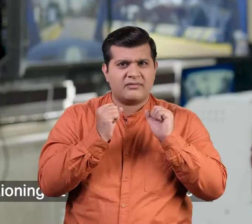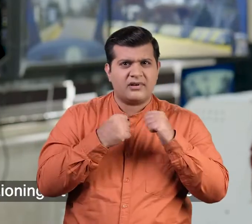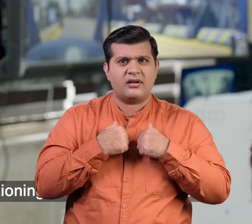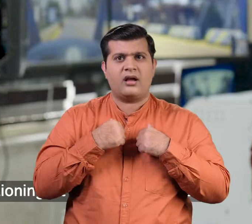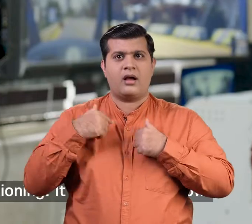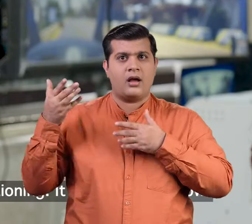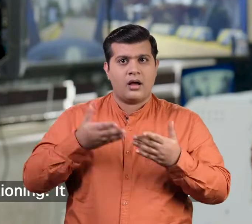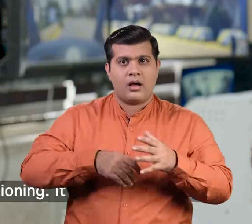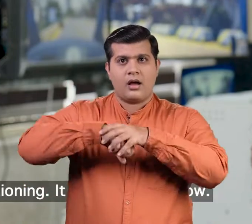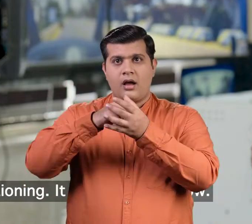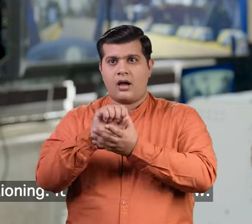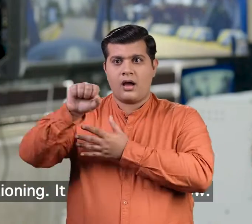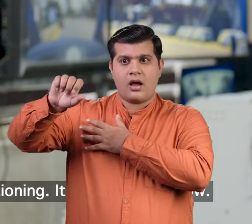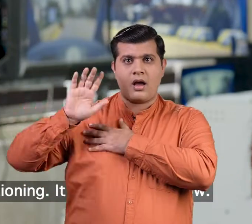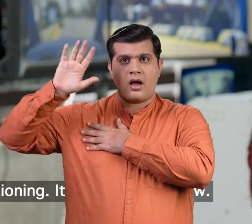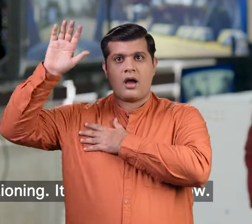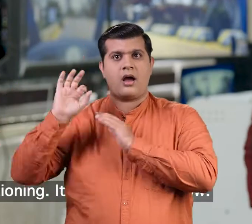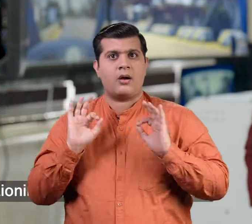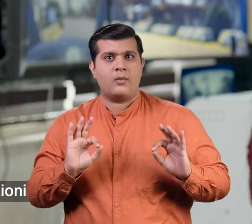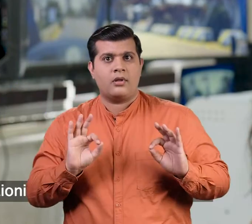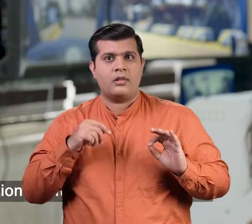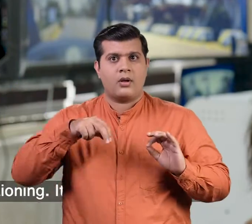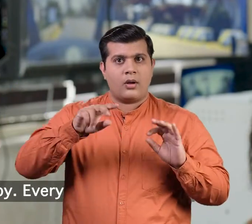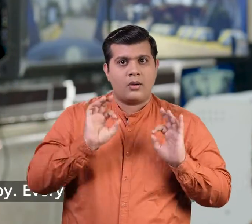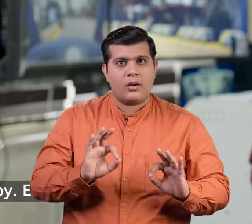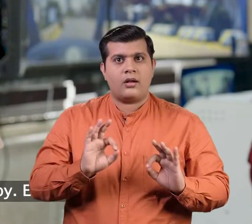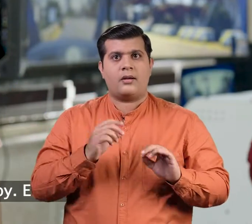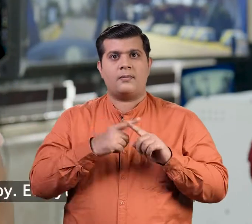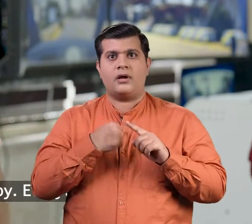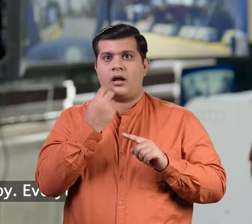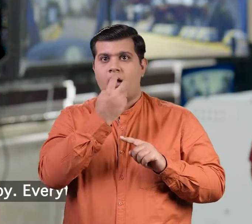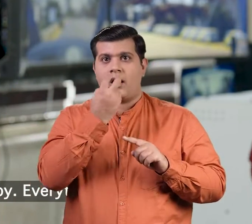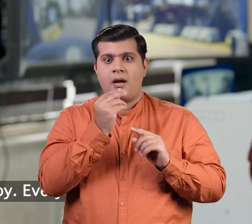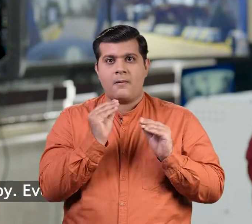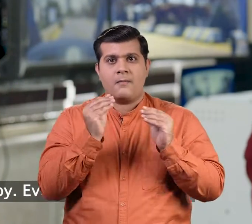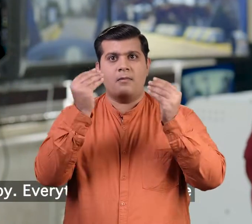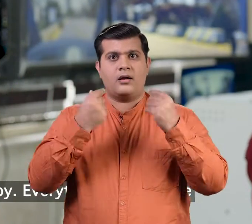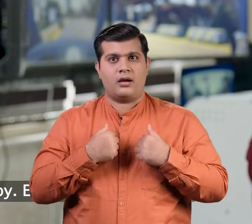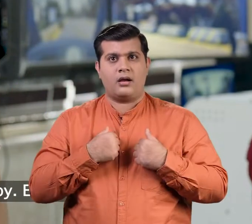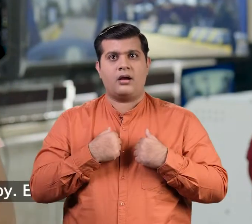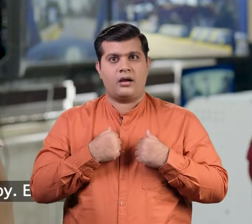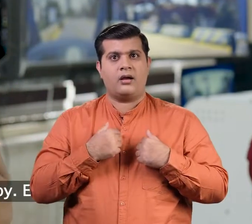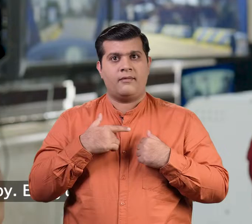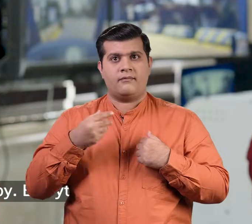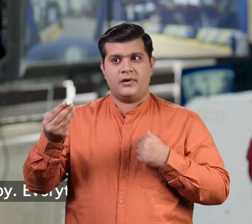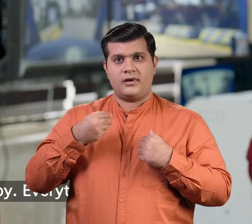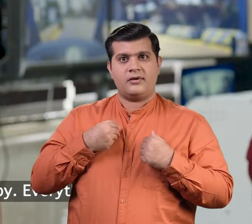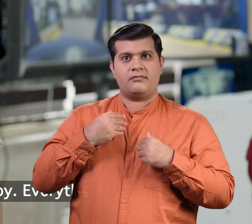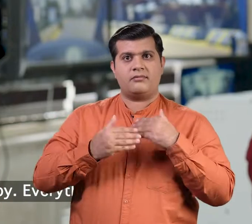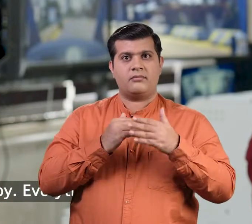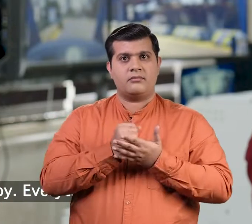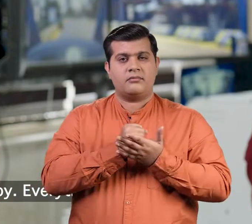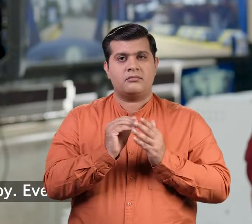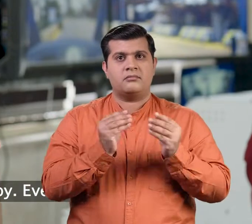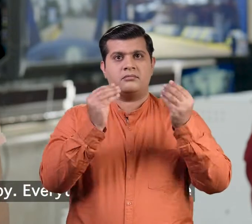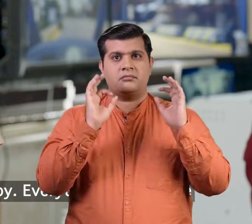के बाद मेरे हाथ में काफ़ी मूवमेंट हो गया, हाथ उठता है, मूवमेंट करता है। इसके अलावा मेरे स्पीच में भी बहुत कम थी, जो स्पीच थेरेपी के थ्रू